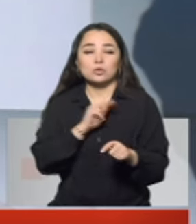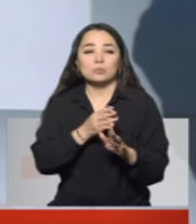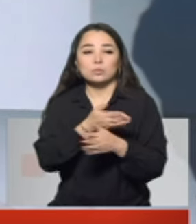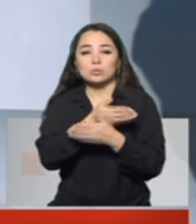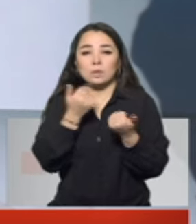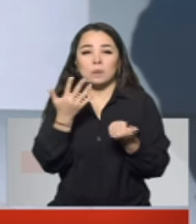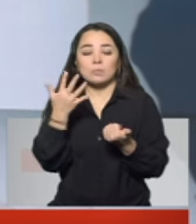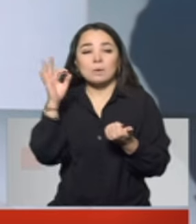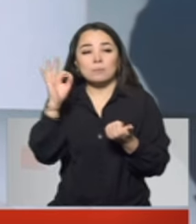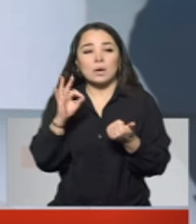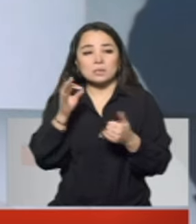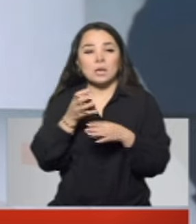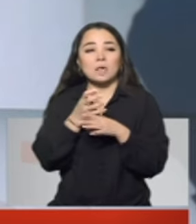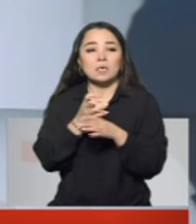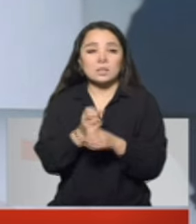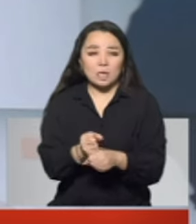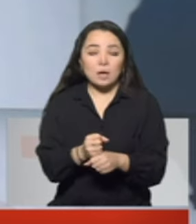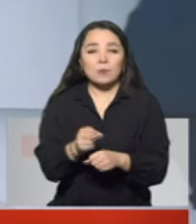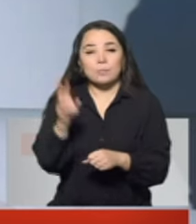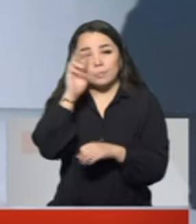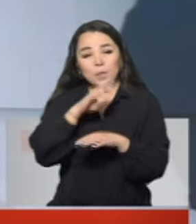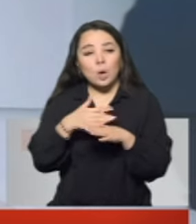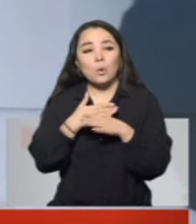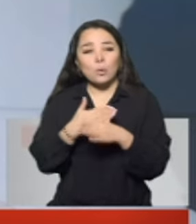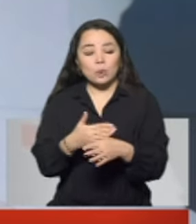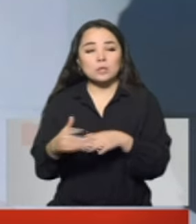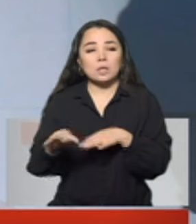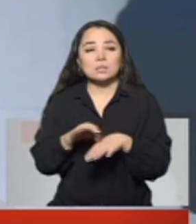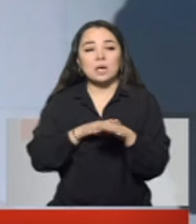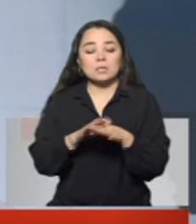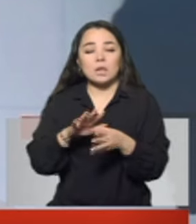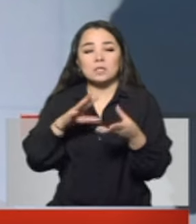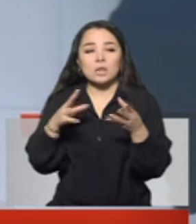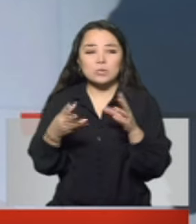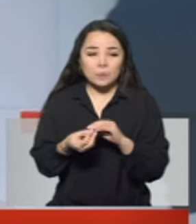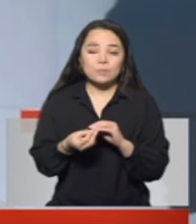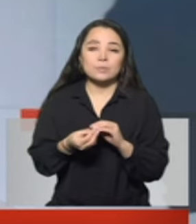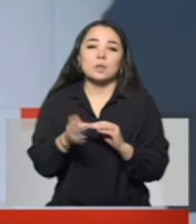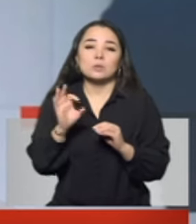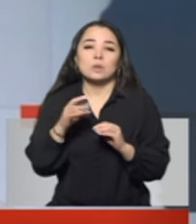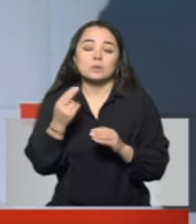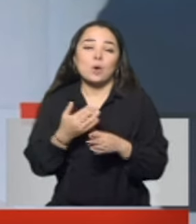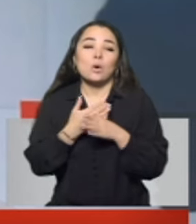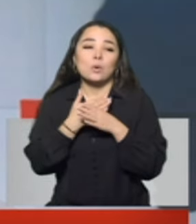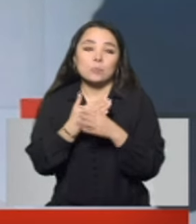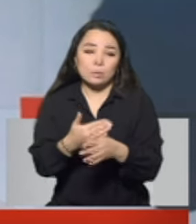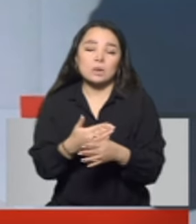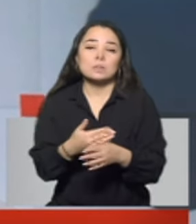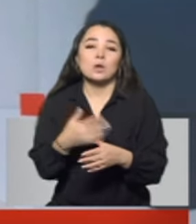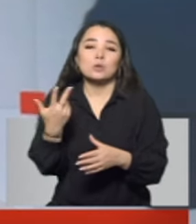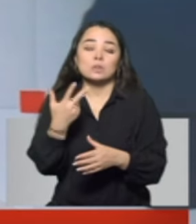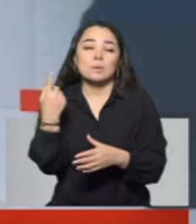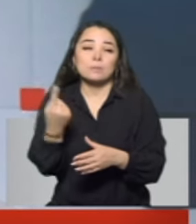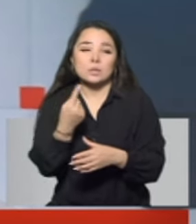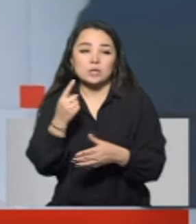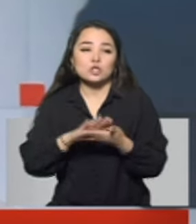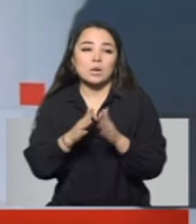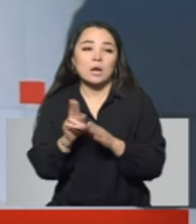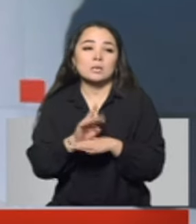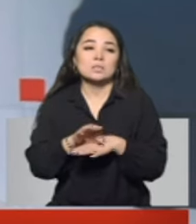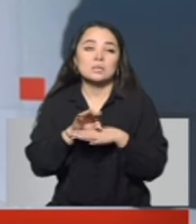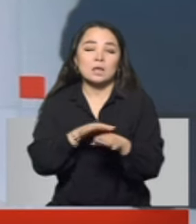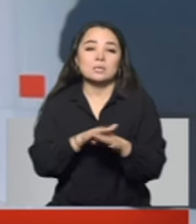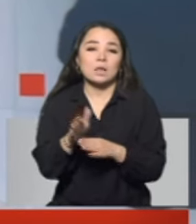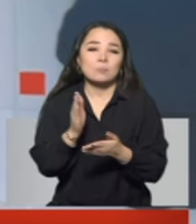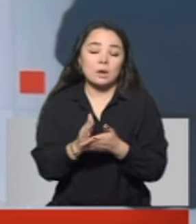жұмыссыздық 5%-ке азайды. Мемлекеттік қолдау шараларының нәтижесінде әлеуметтік көмек алушылардың 1/3-нің жағдайы түзелді.